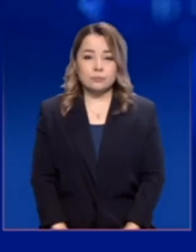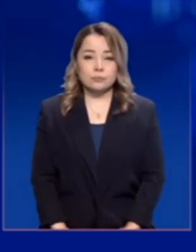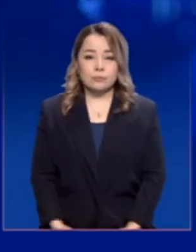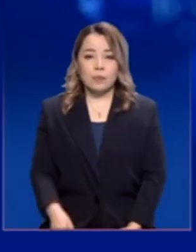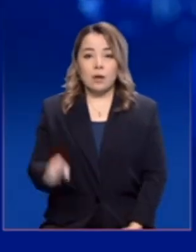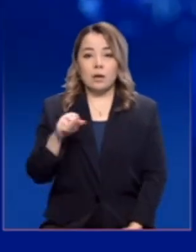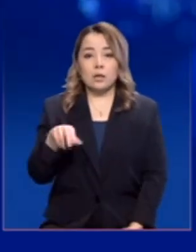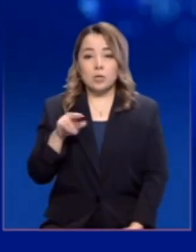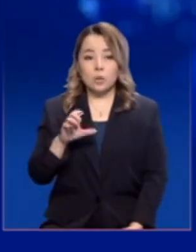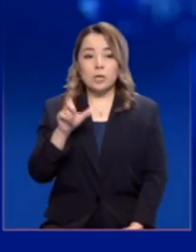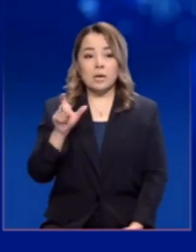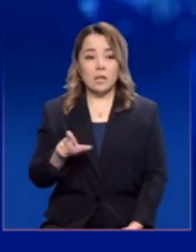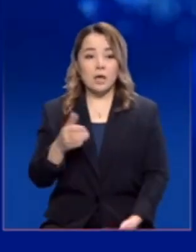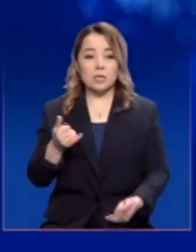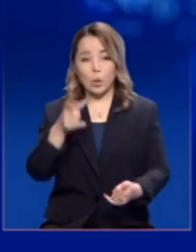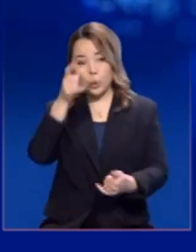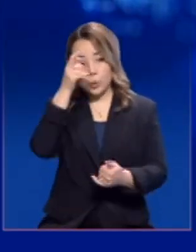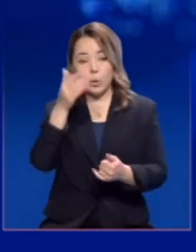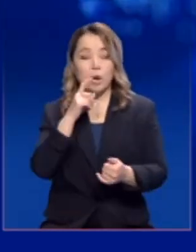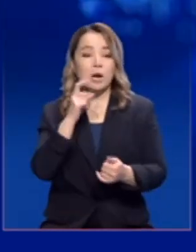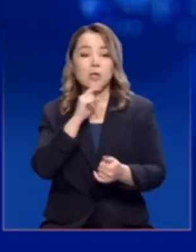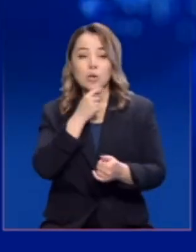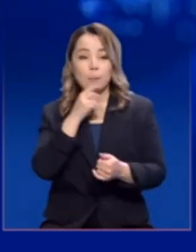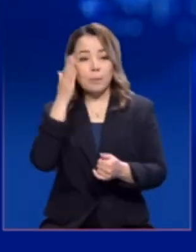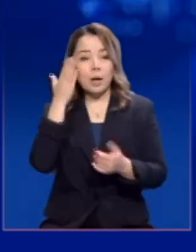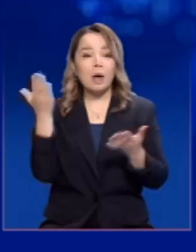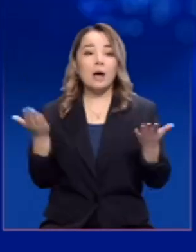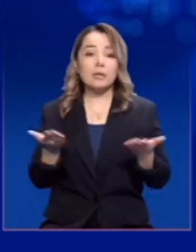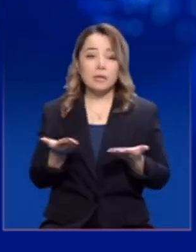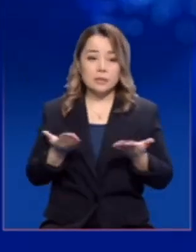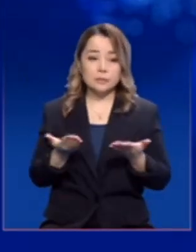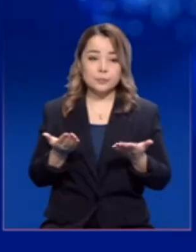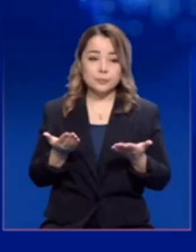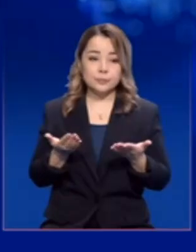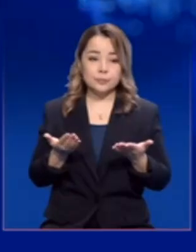Айдос, бұл жағдайға қатысты енді түркиялық экономистердің пікірі қандай?